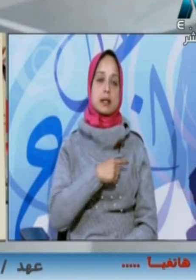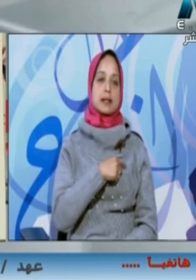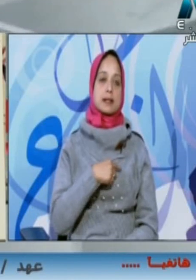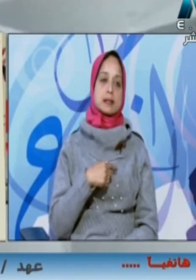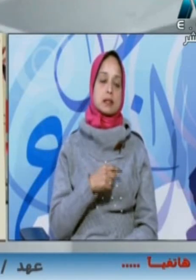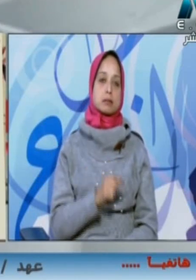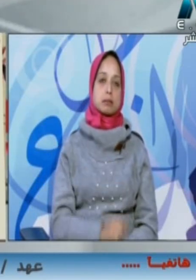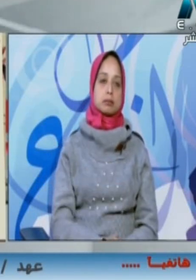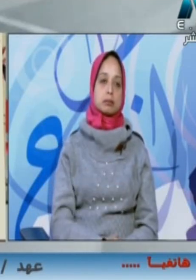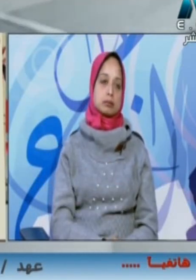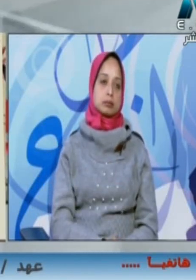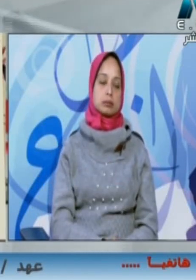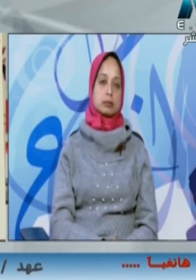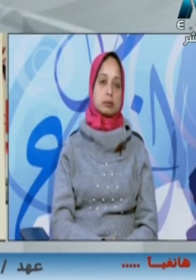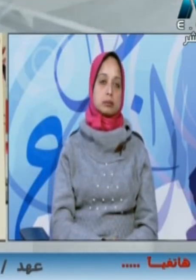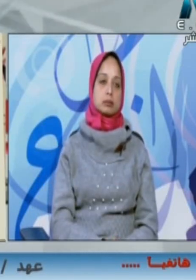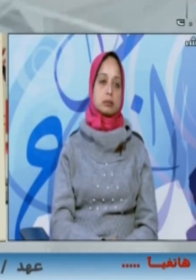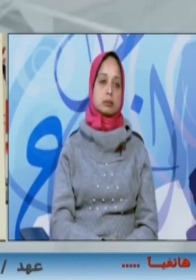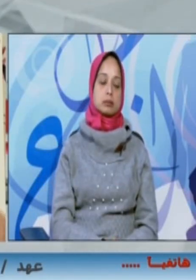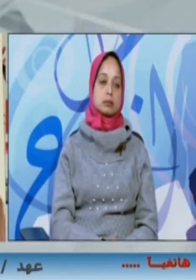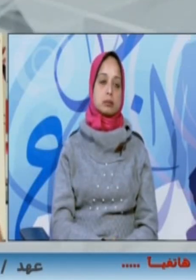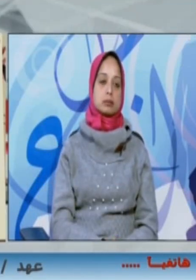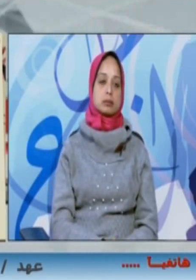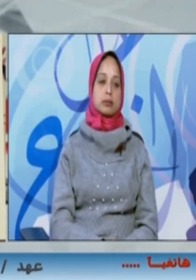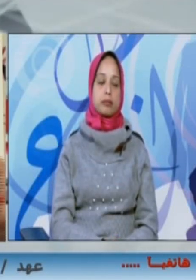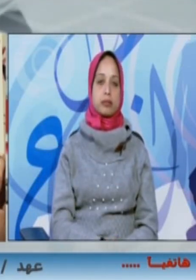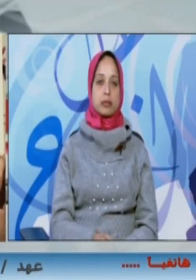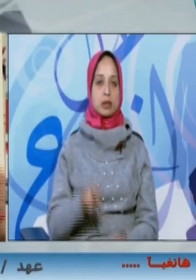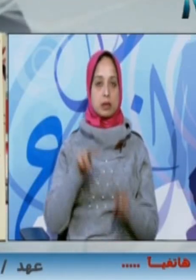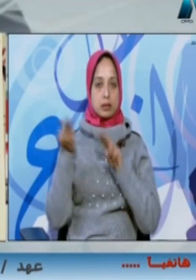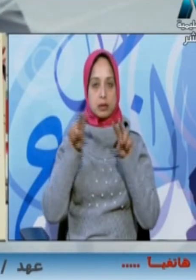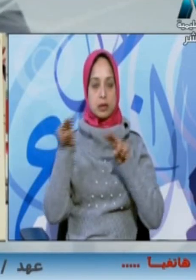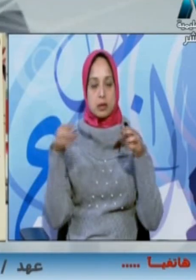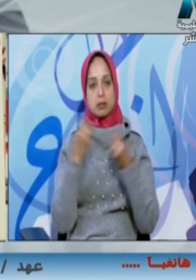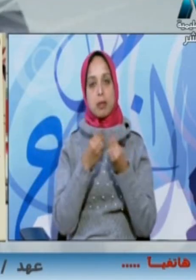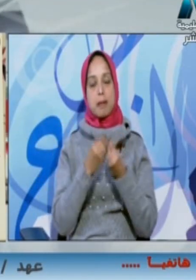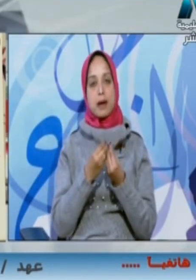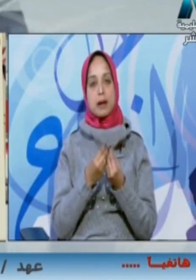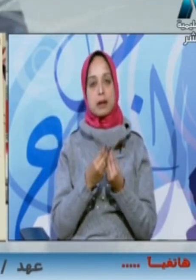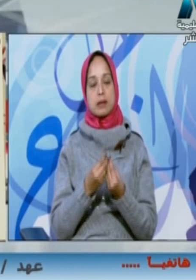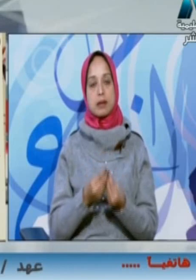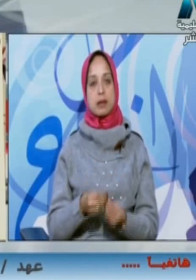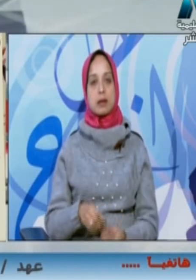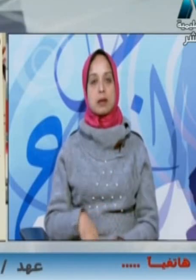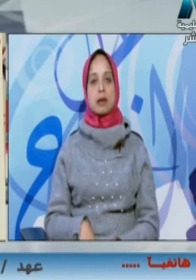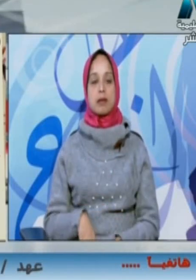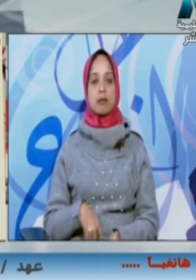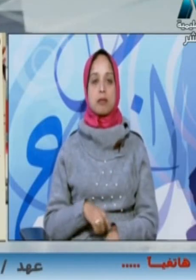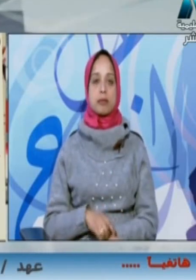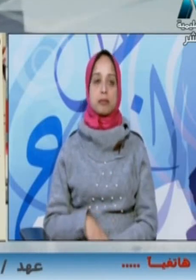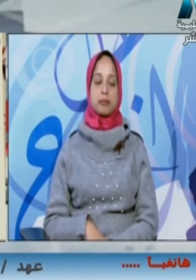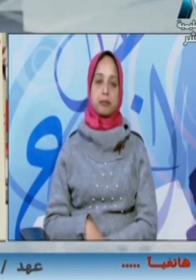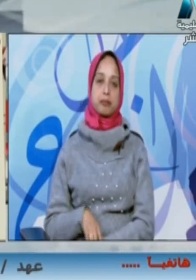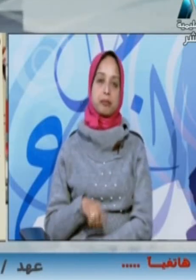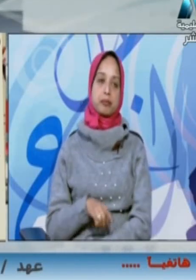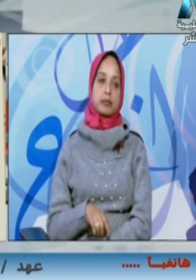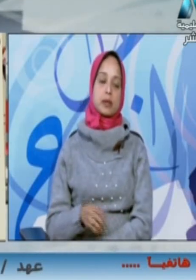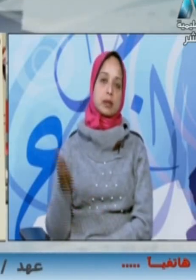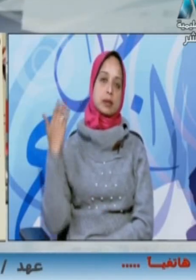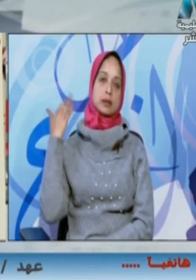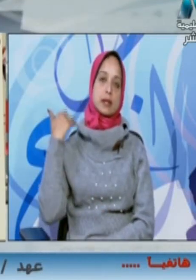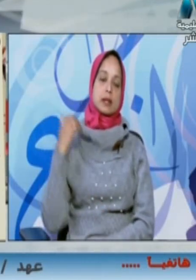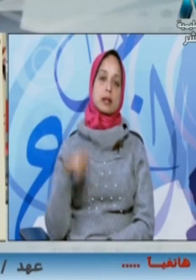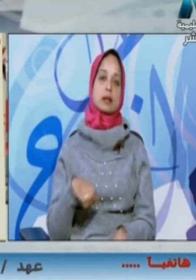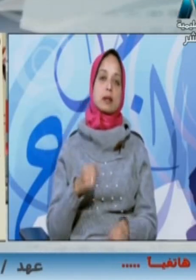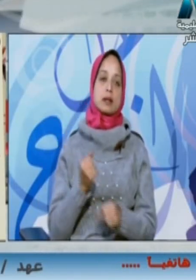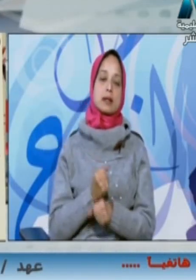اسم. حلو قوي، الله يفتح عليك، ركز بقى كده معايا. في تاريخ ايه بقى؟ حدث. تاريخ ايه؟ حدث.